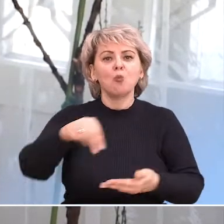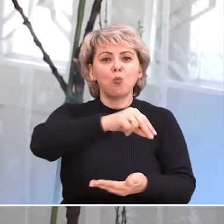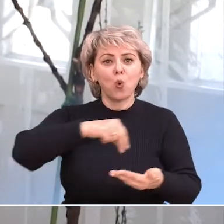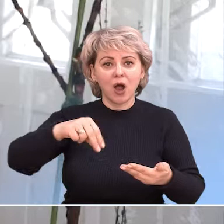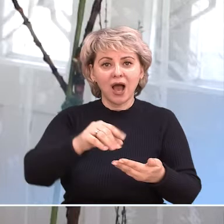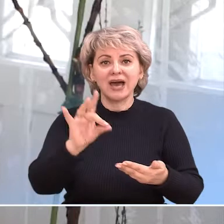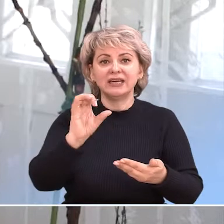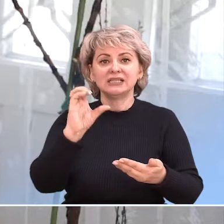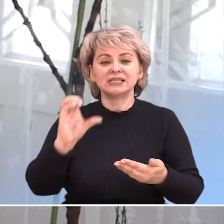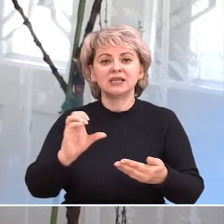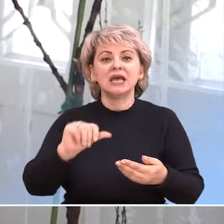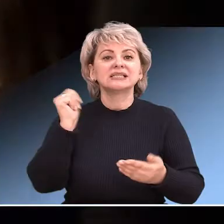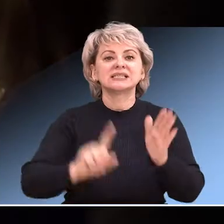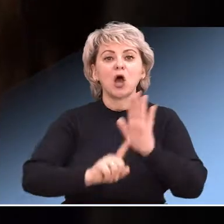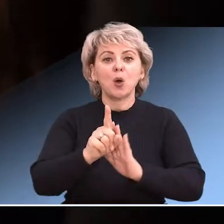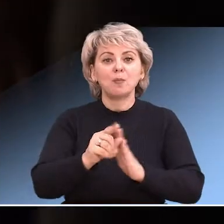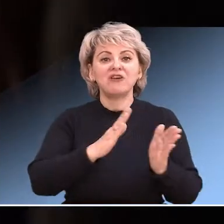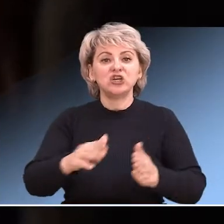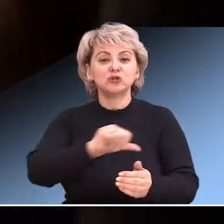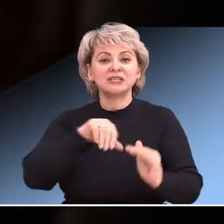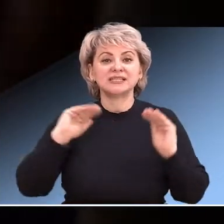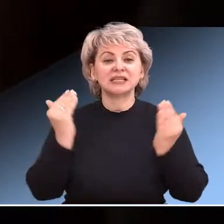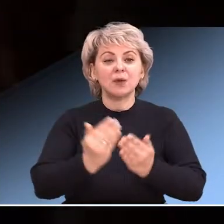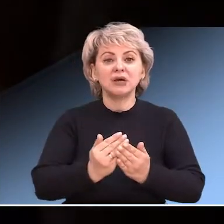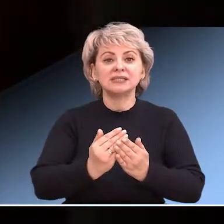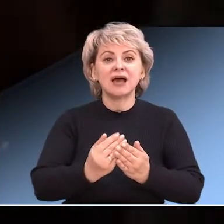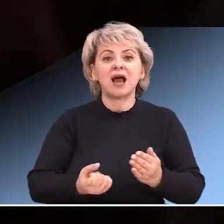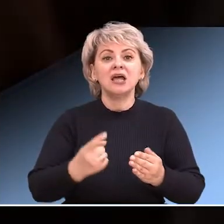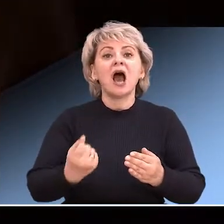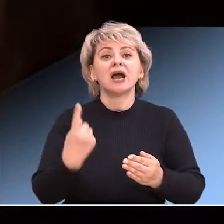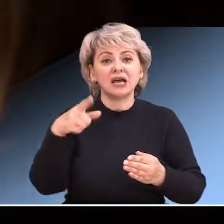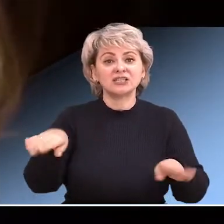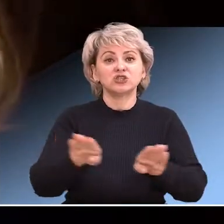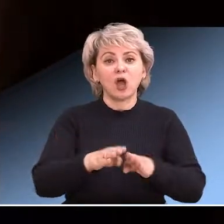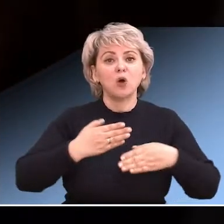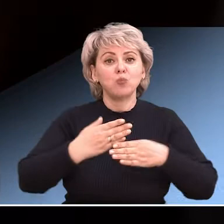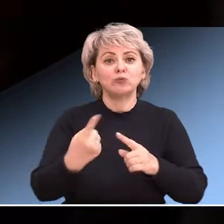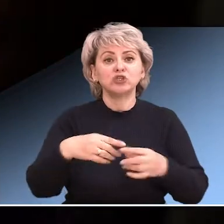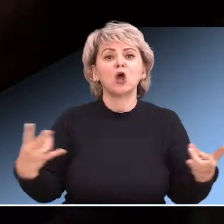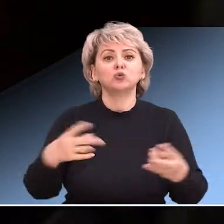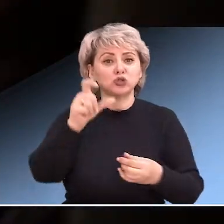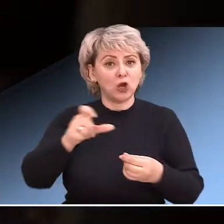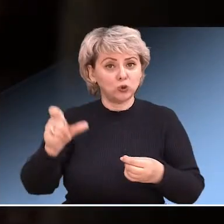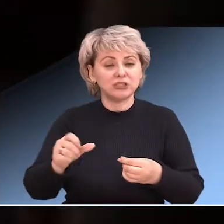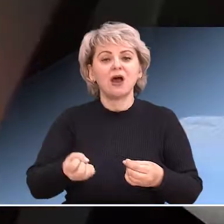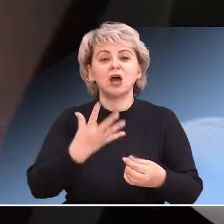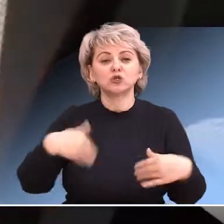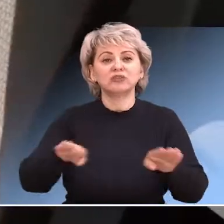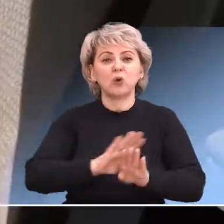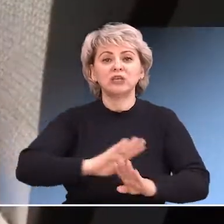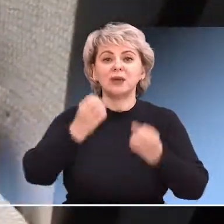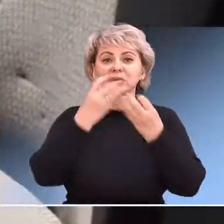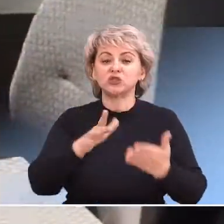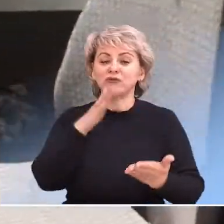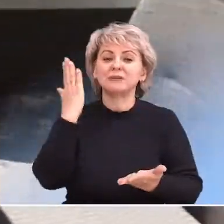овощи, мука, рис. С самого начала режима самоизоляции оказывается такая безвозмездная помощь для нуждающихся. Хорошо,